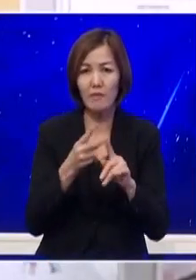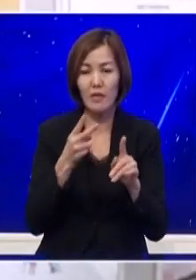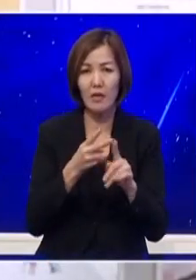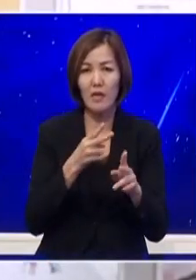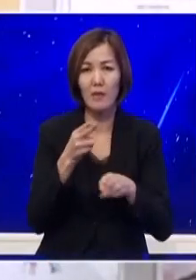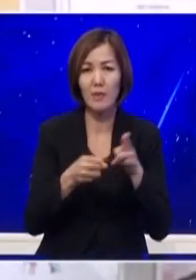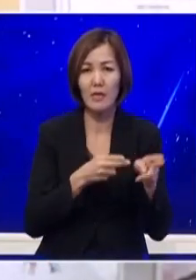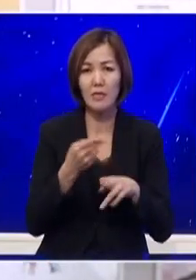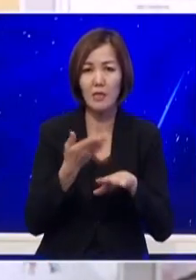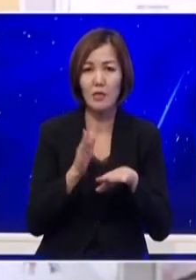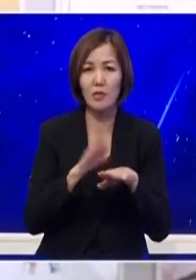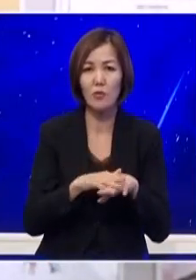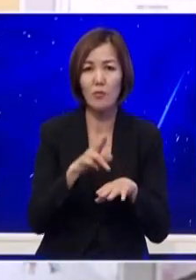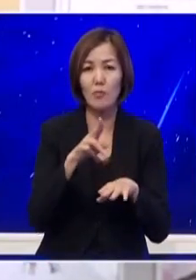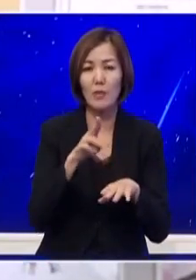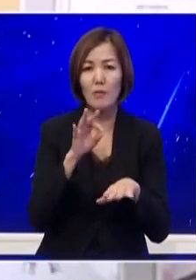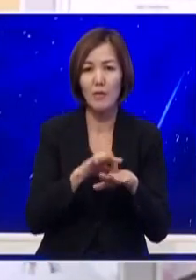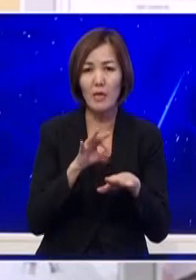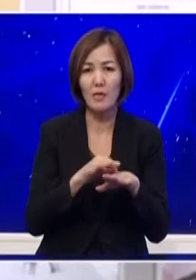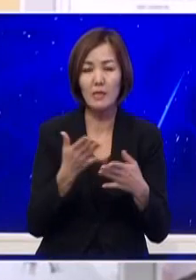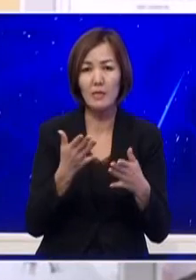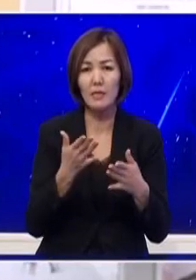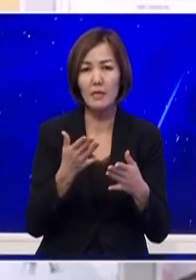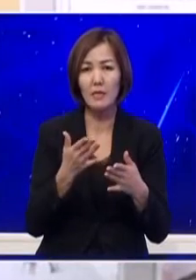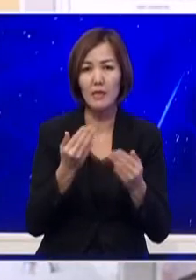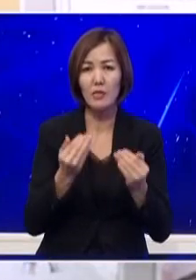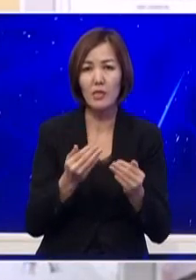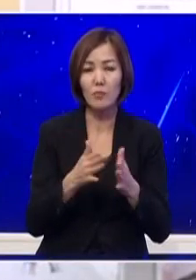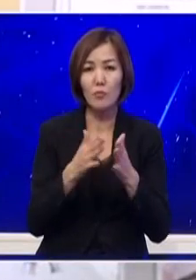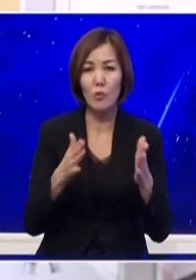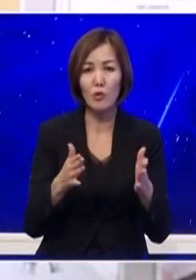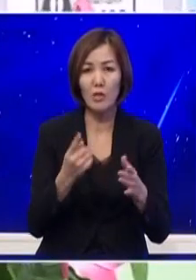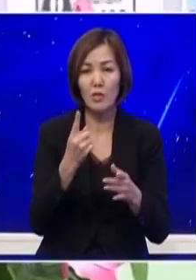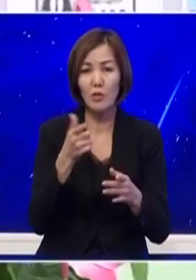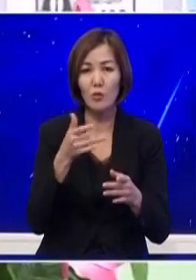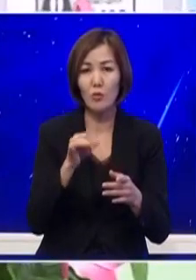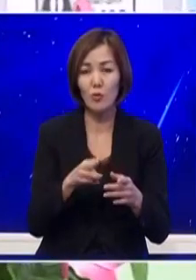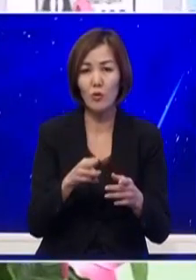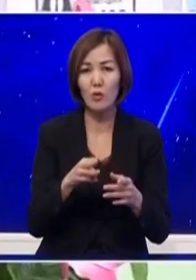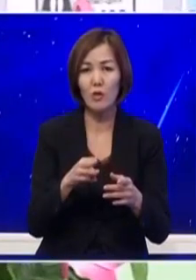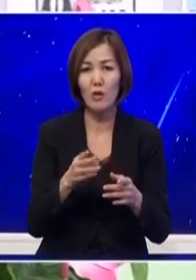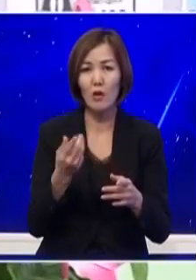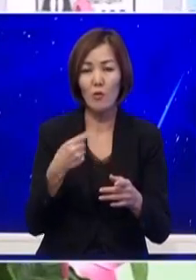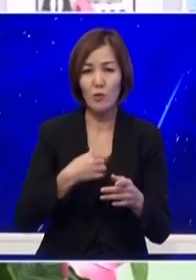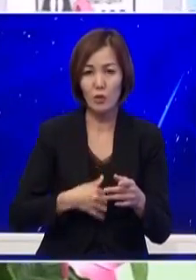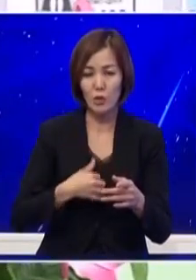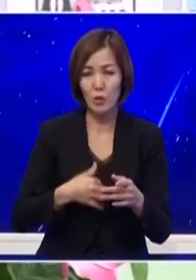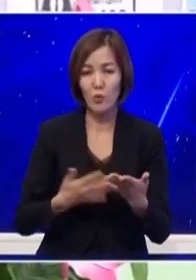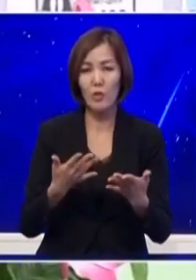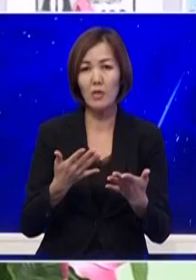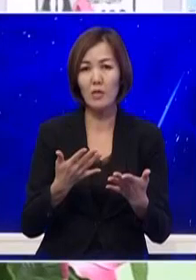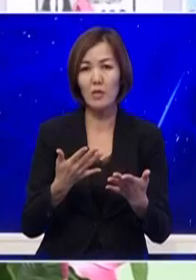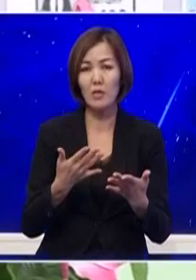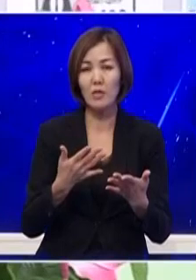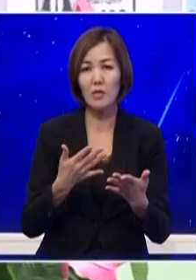планируется ребенку с тяжелым пороком. Ребенок практически, сейчас ему чуть больше годика, у него весь желудок и часть толстой